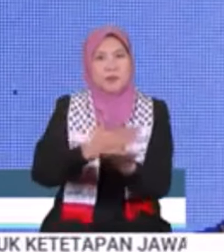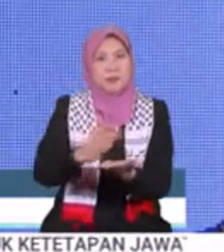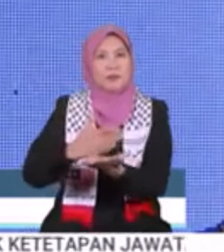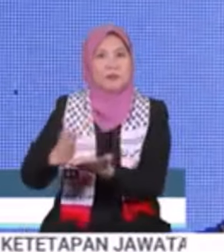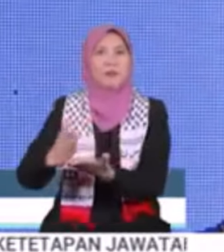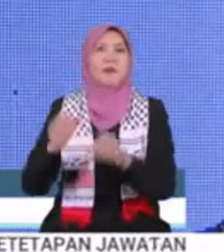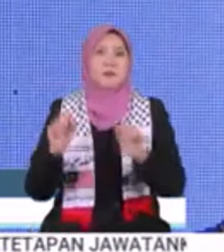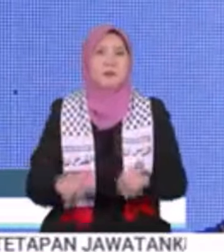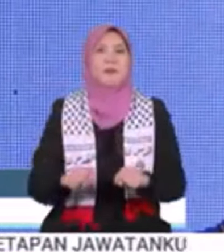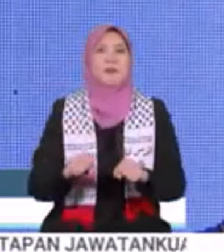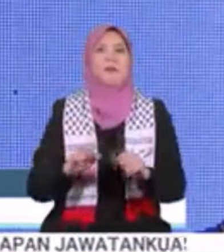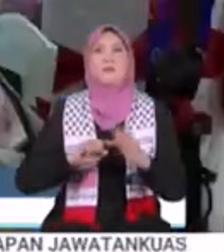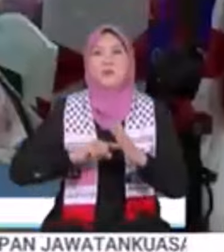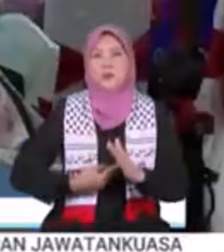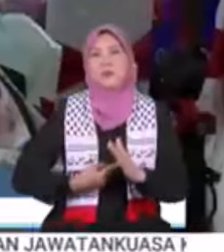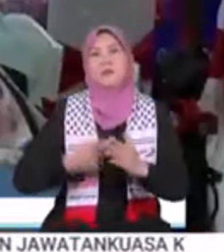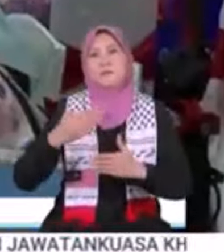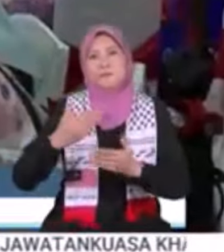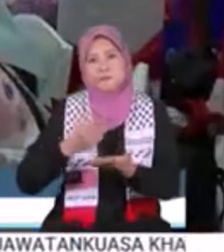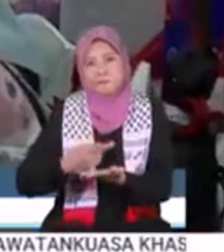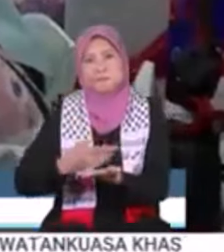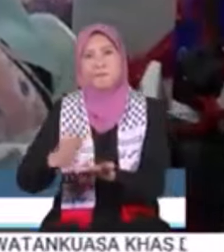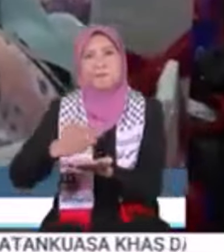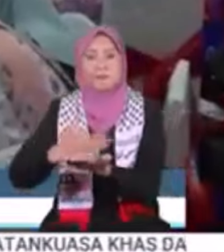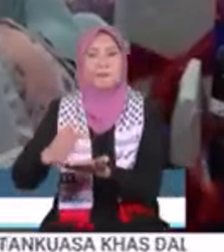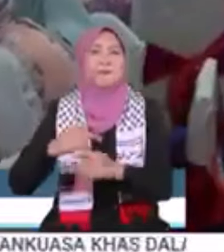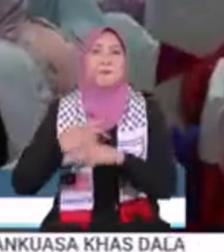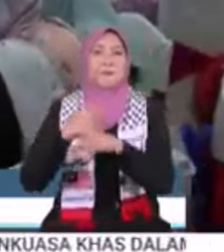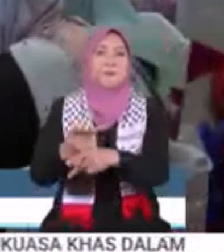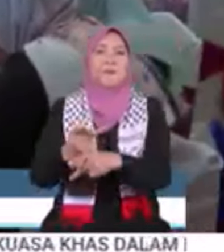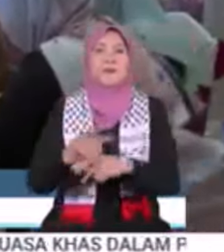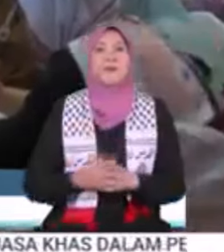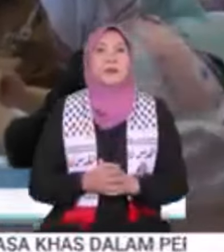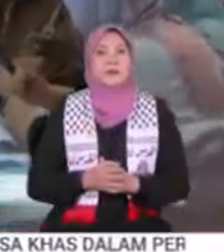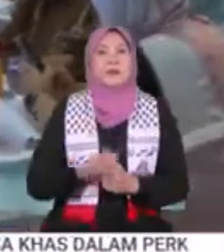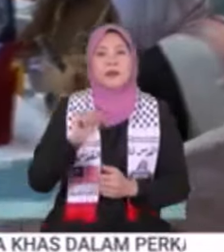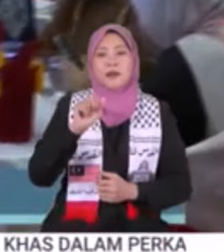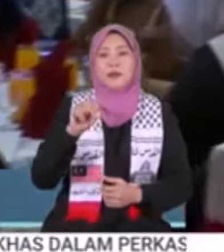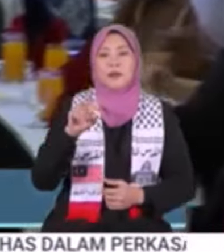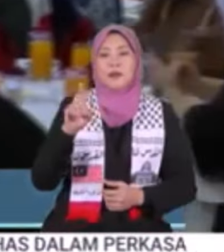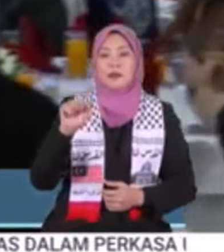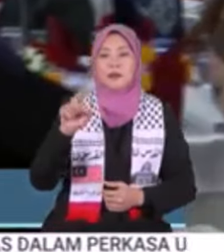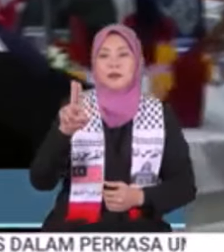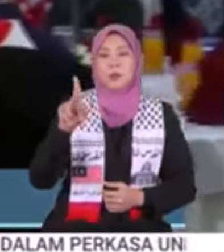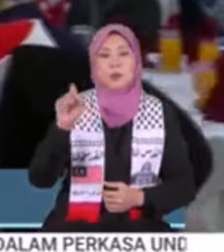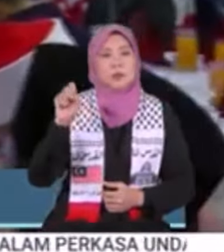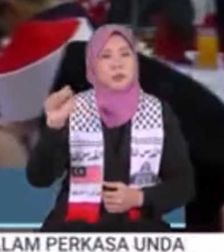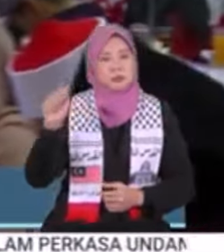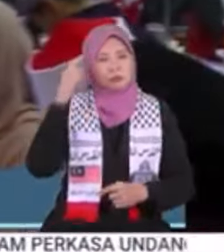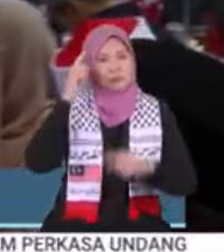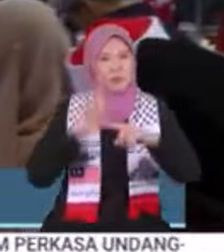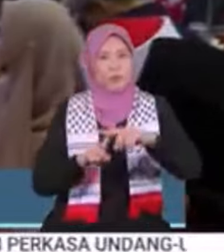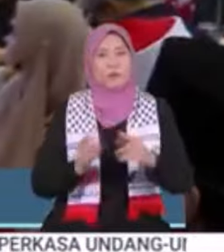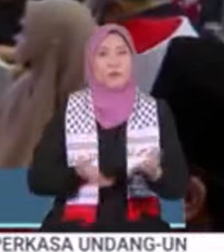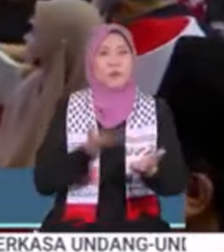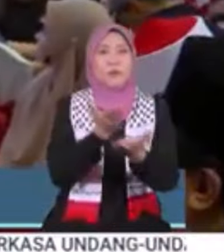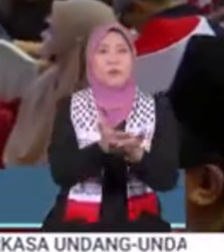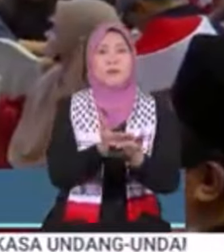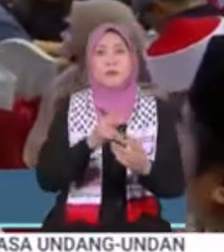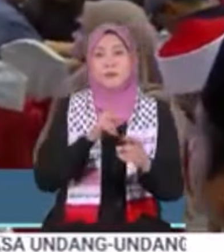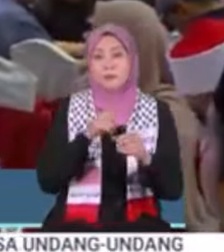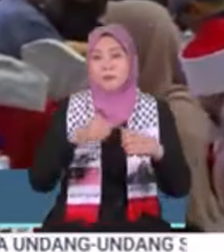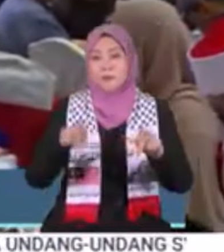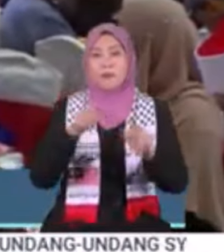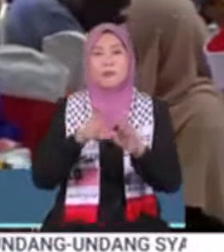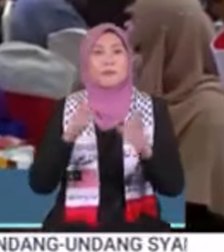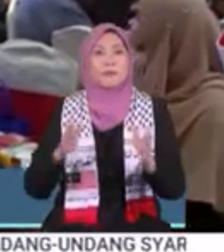juga dengan pembiayaan Dalam pada itu Andalusia turut optimis memberikan tawaran terbaik kepada jemaah